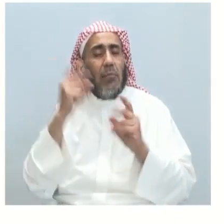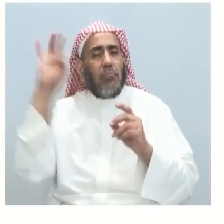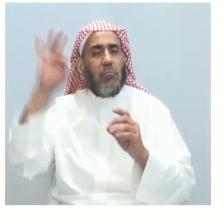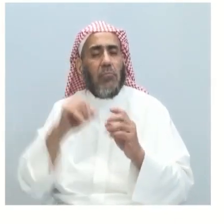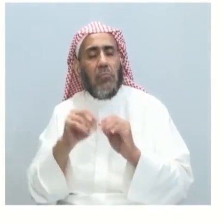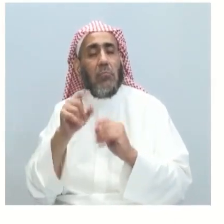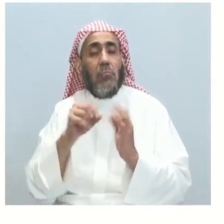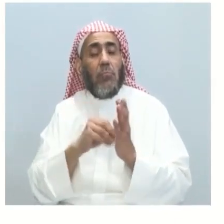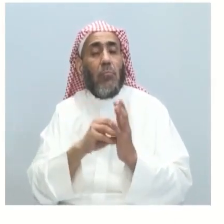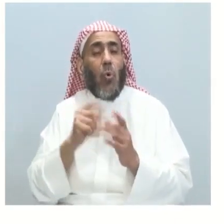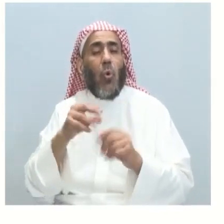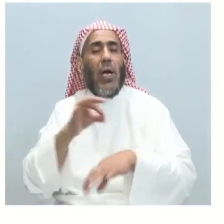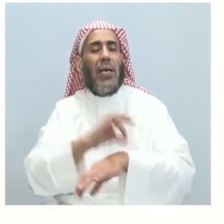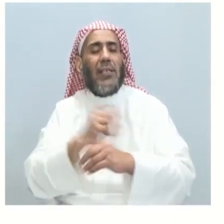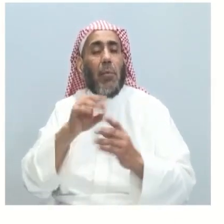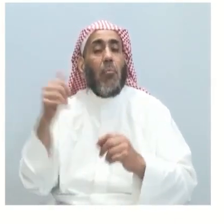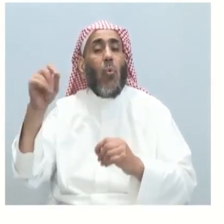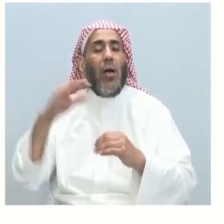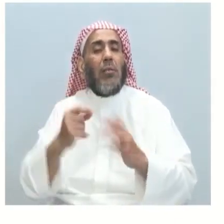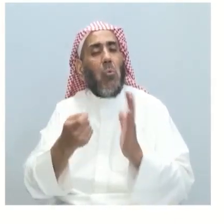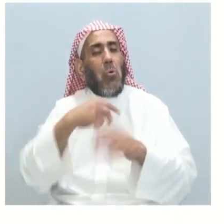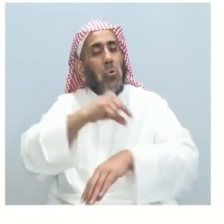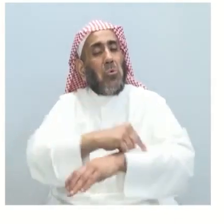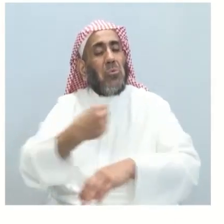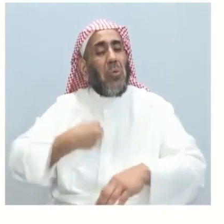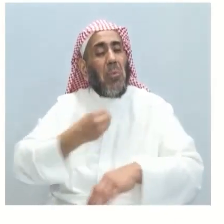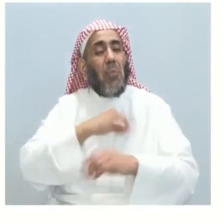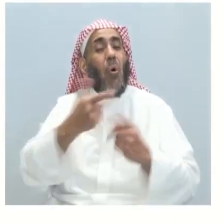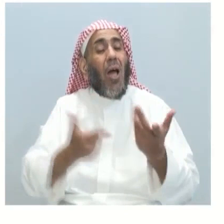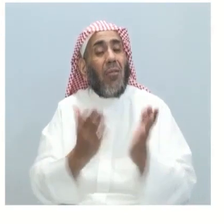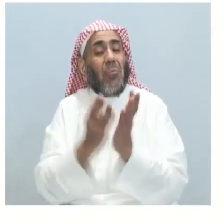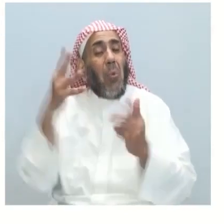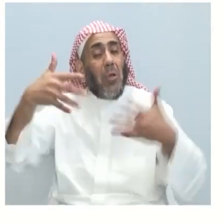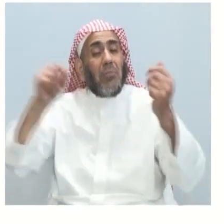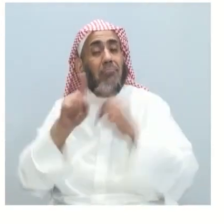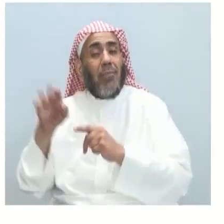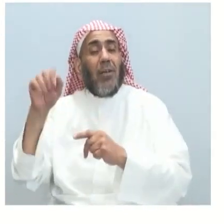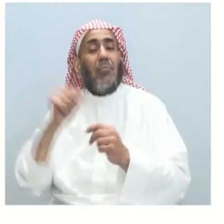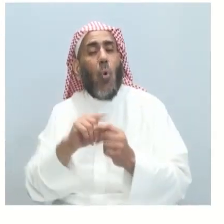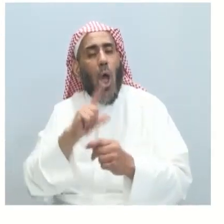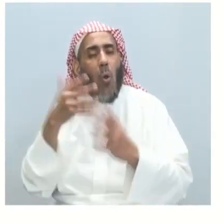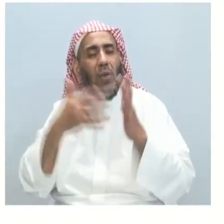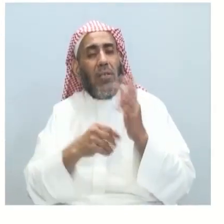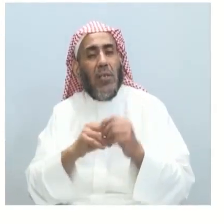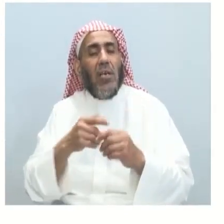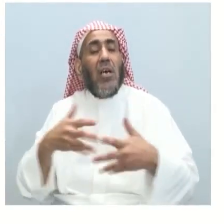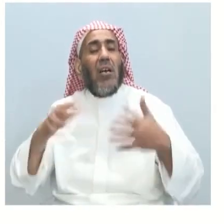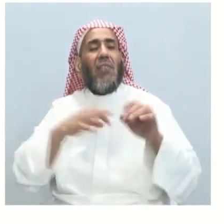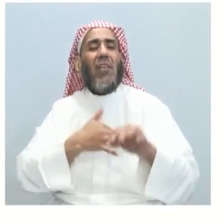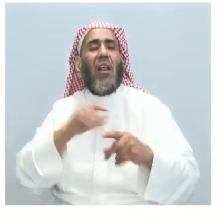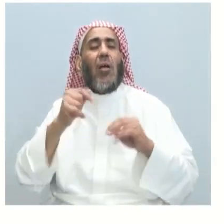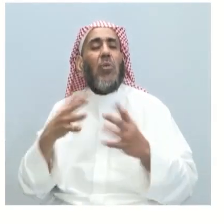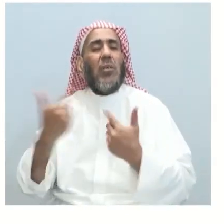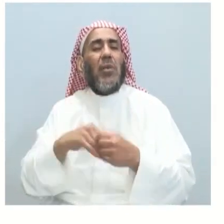البيت طبعا هو طبيب واديب كان طبيبا واديبا هنا يقول في النص رفرف القلب